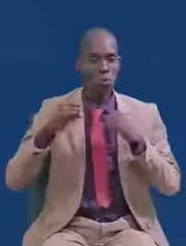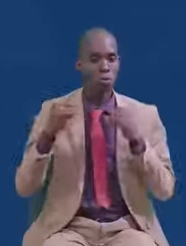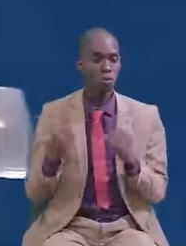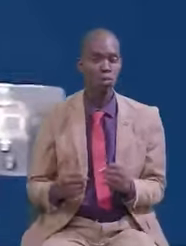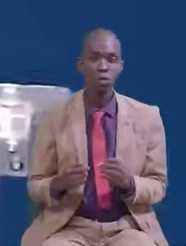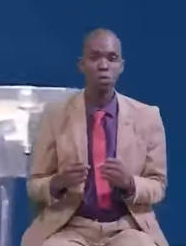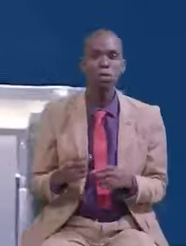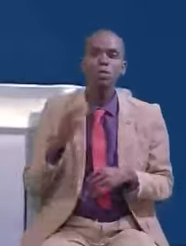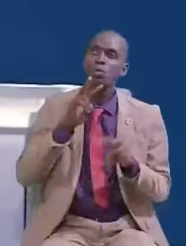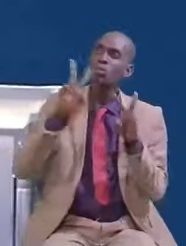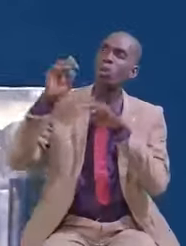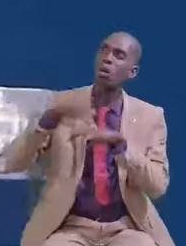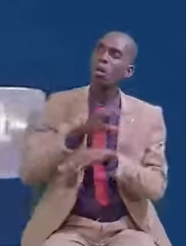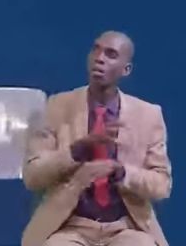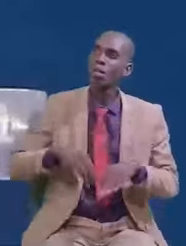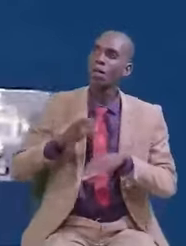Regardez-le à la croix.